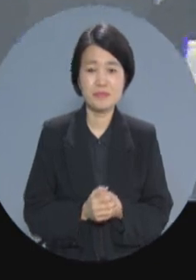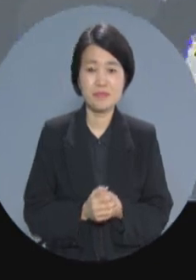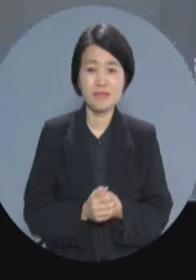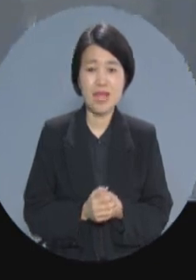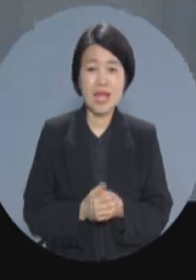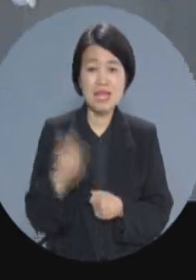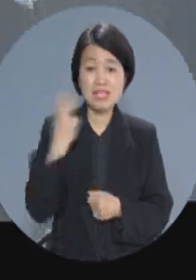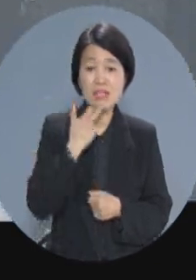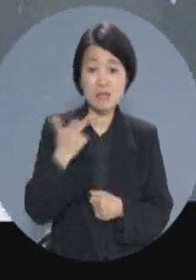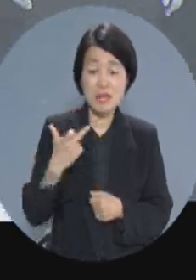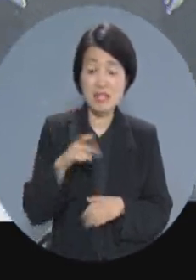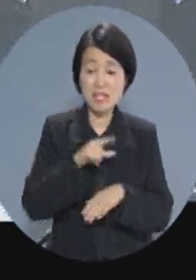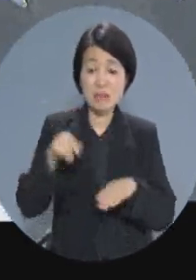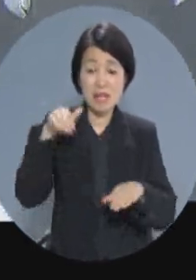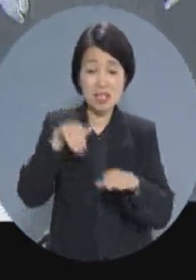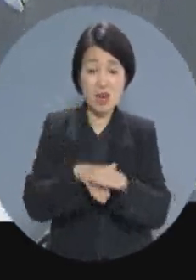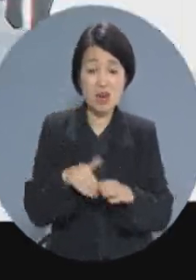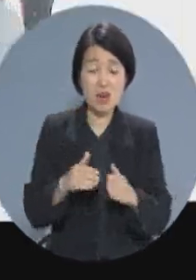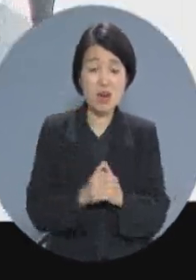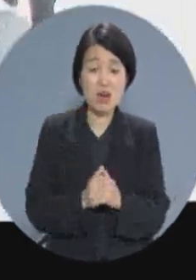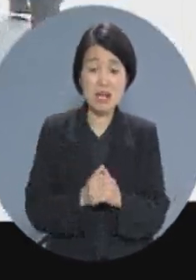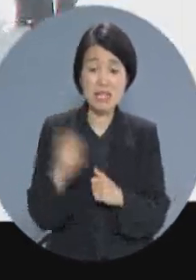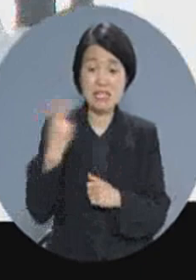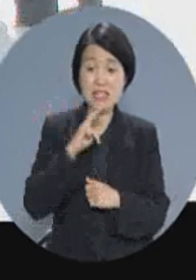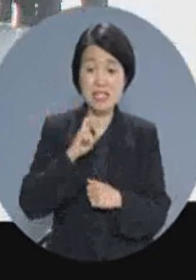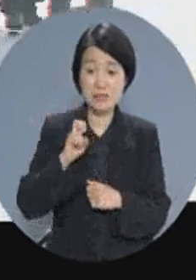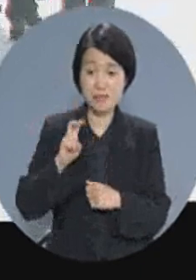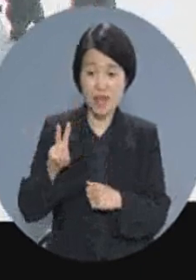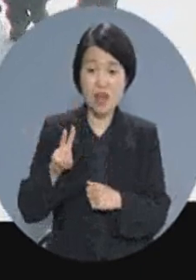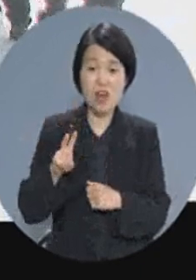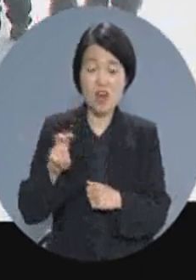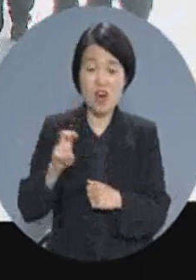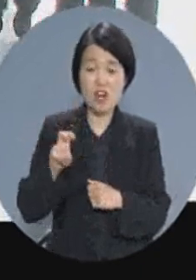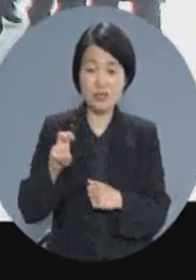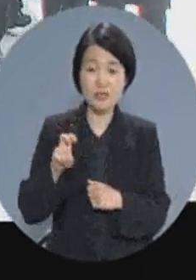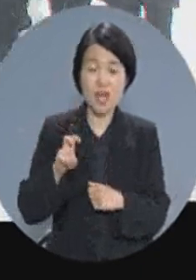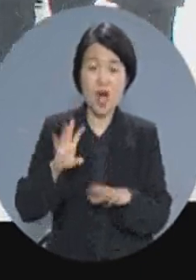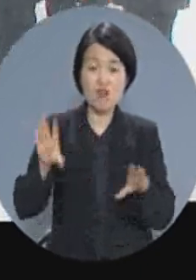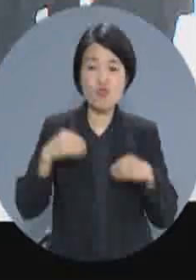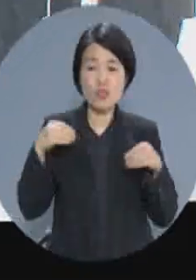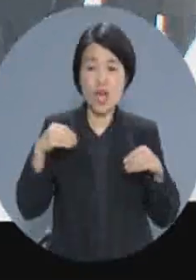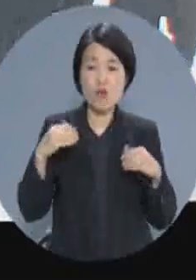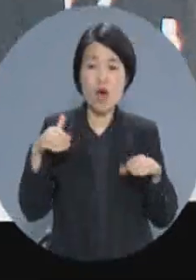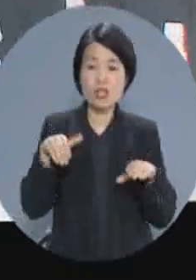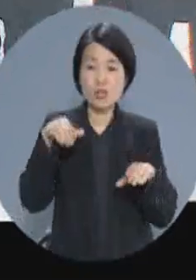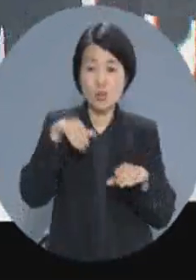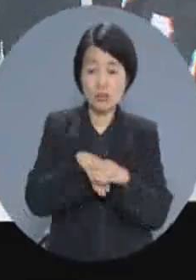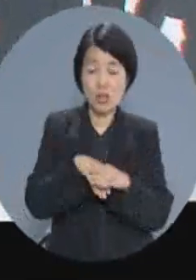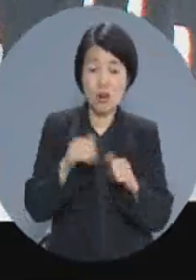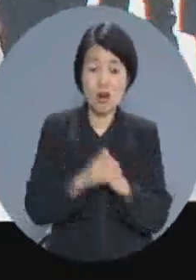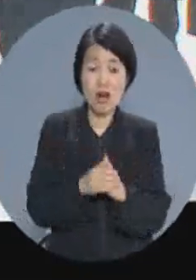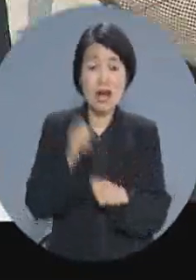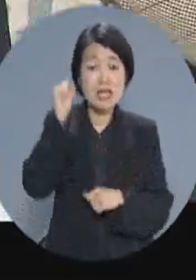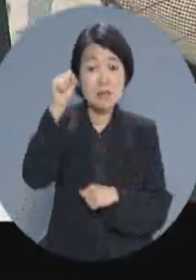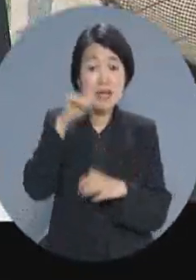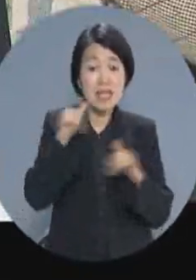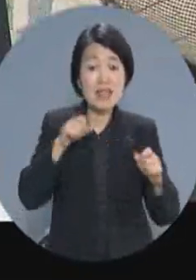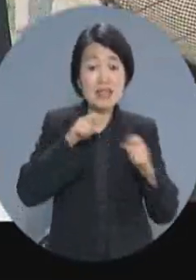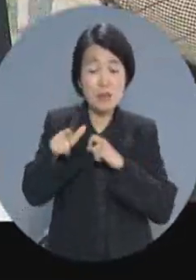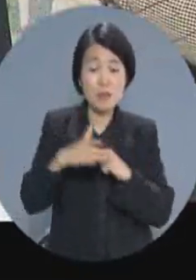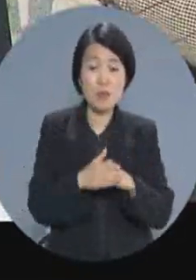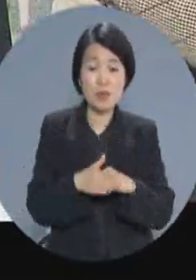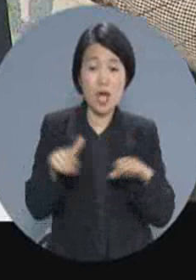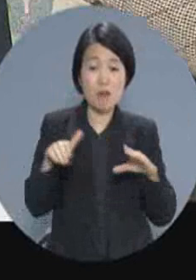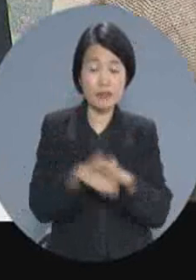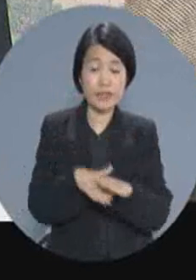지난 2018년 지방선거, 그리고 지난 2020년 국회의원 총선거. 입지자들은 너나 할것 없이